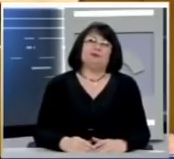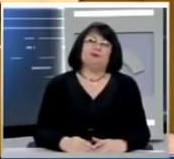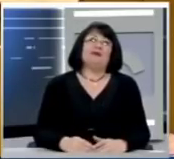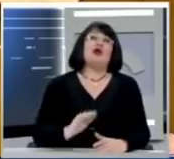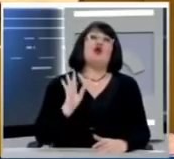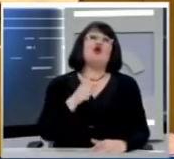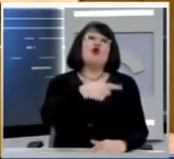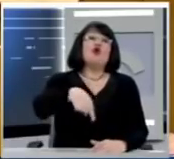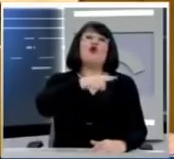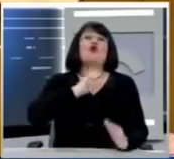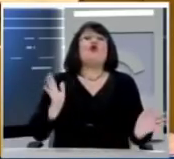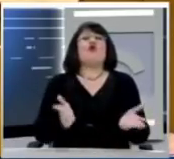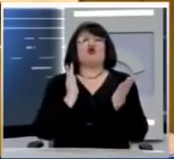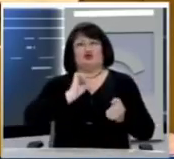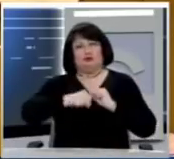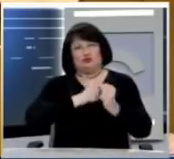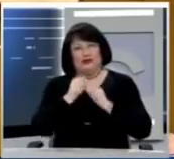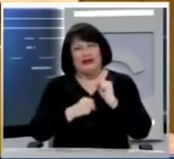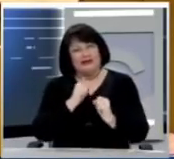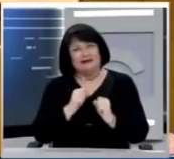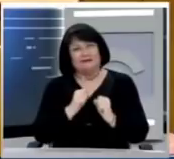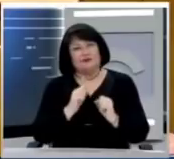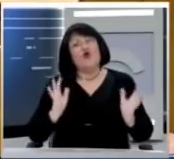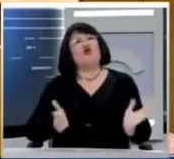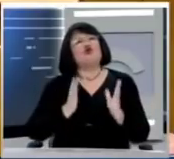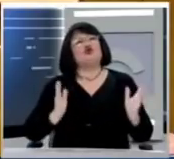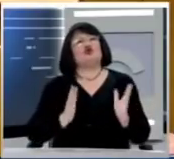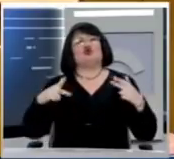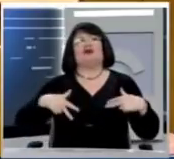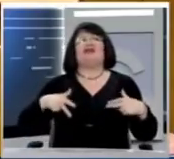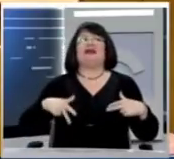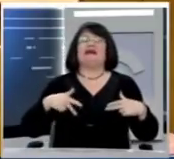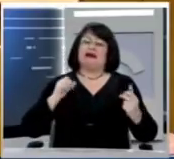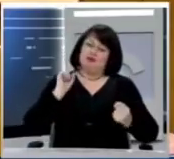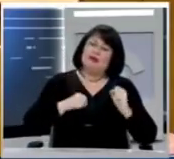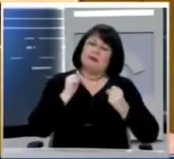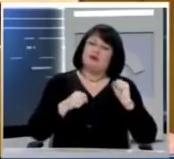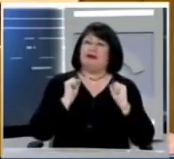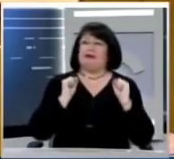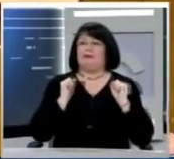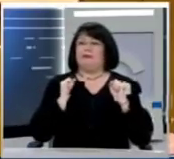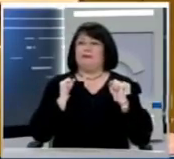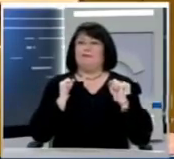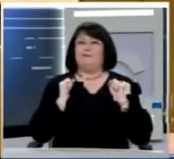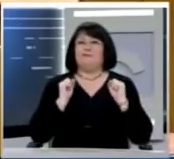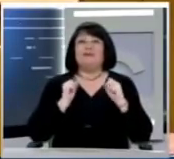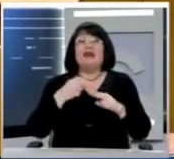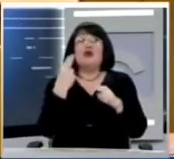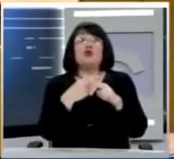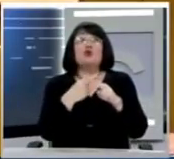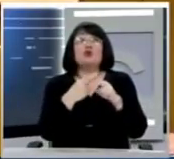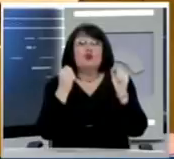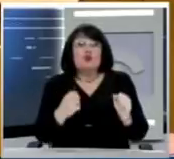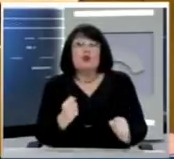Όσο και αν προσπαθήσετε, ή της κυβερνητικής πλειοψηφίας, η κρίσιμη θέση,